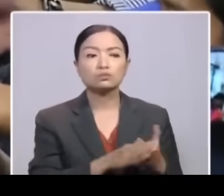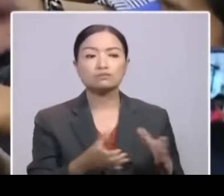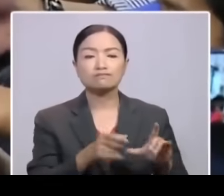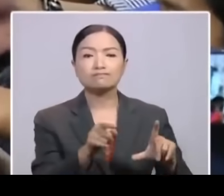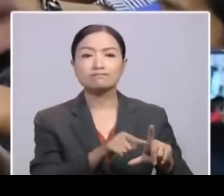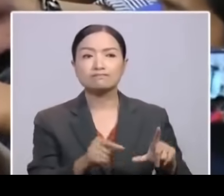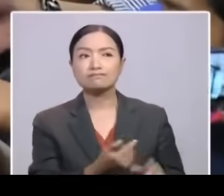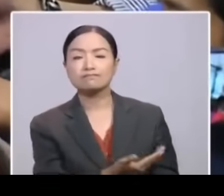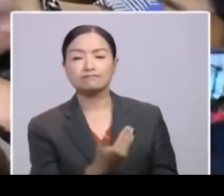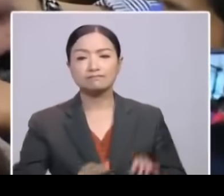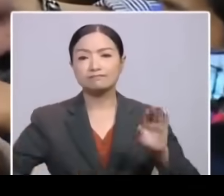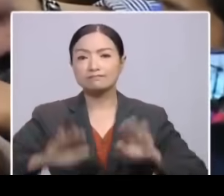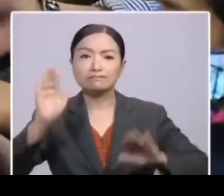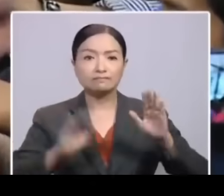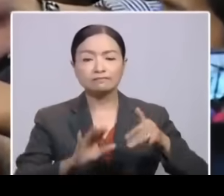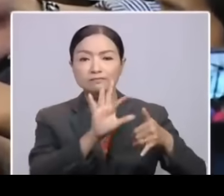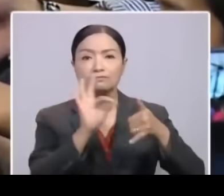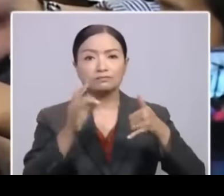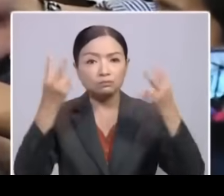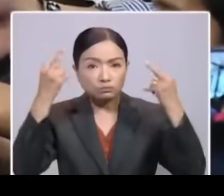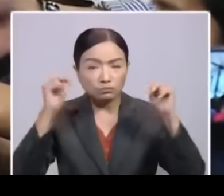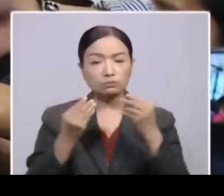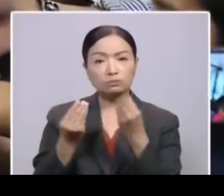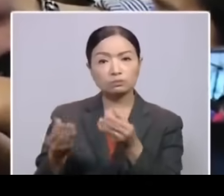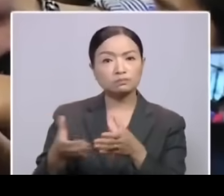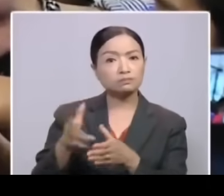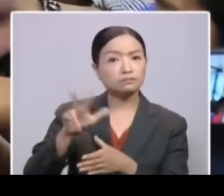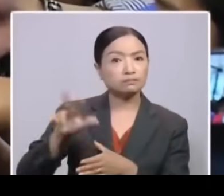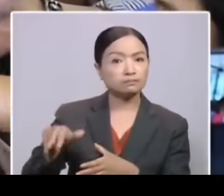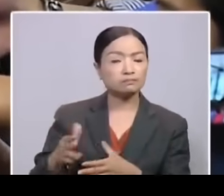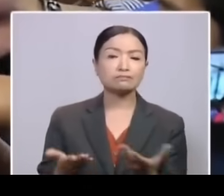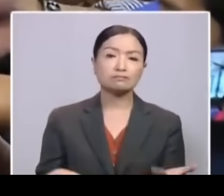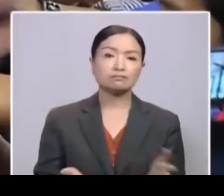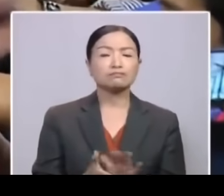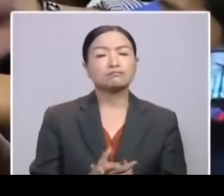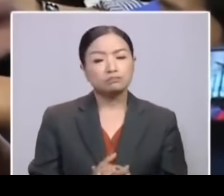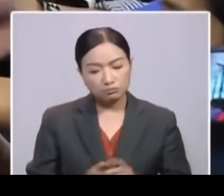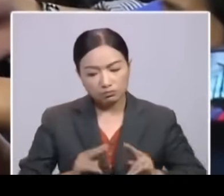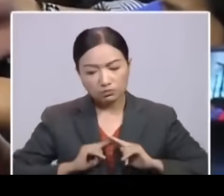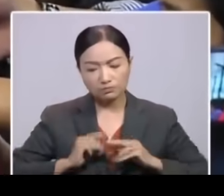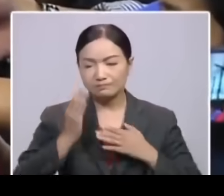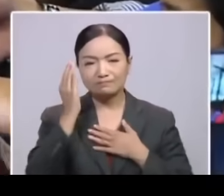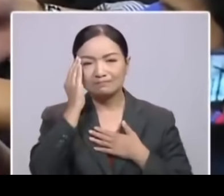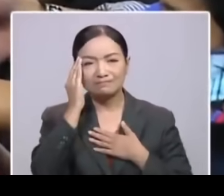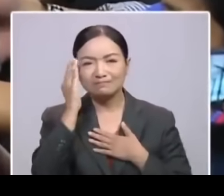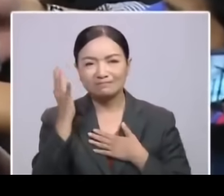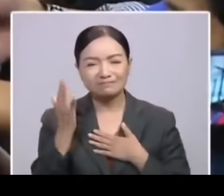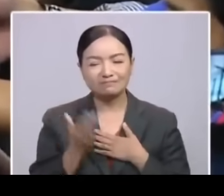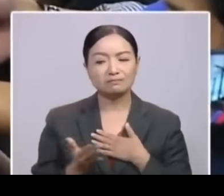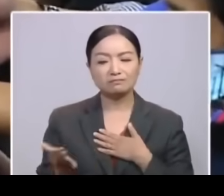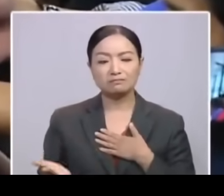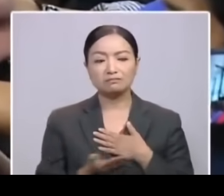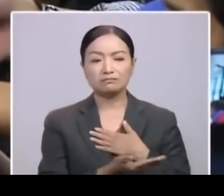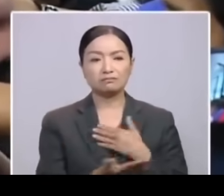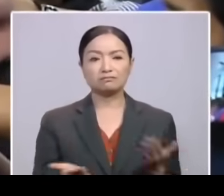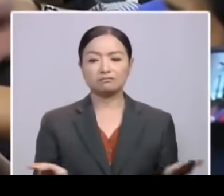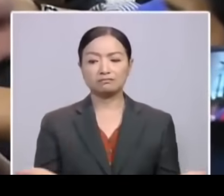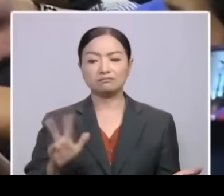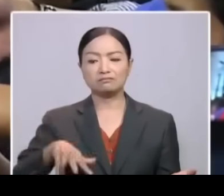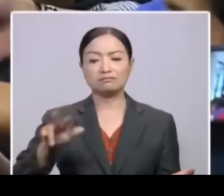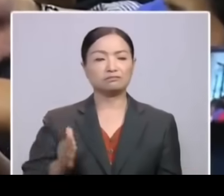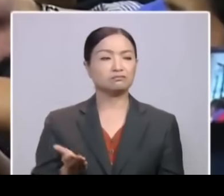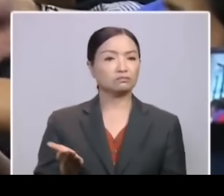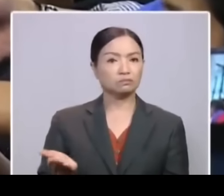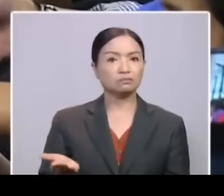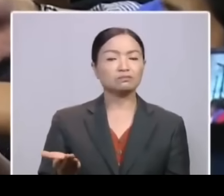ให้ร่วมในการโหวตนายกรัฐมนตรีให้กับพรรคเพื่อไทยคุณสุวัฒน์บอกว่าตัวเองไม่ทราบเหมือนกันเรื่องนี้ก็คงต้องให้เป็นเรื่องของเพื่อไทย